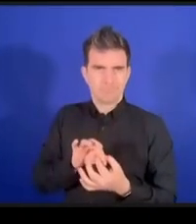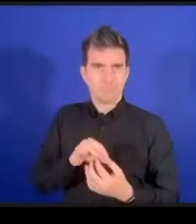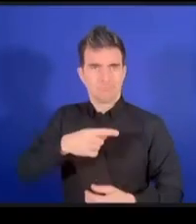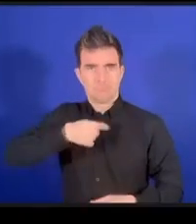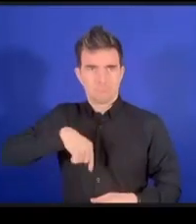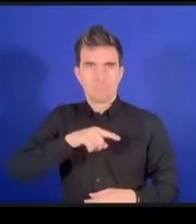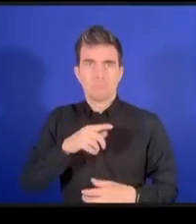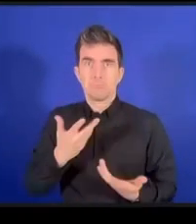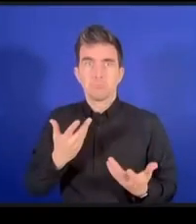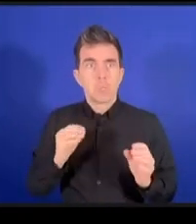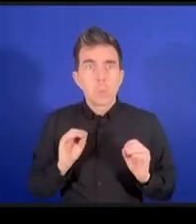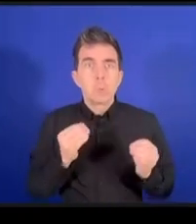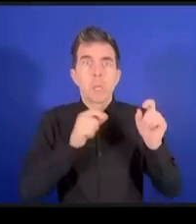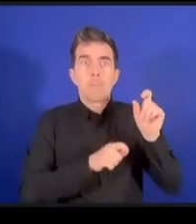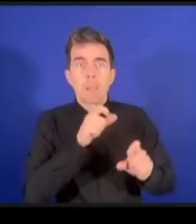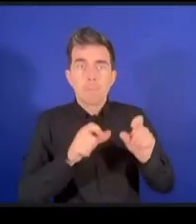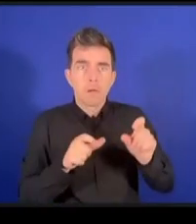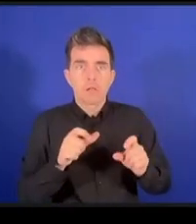оче